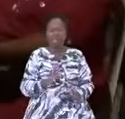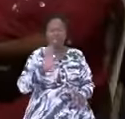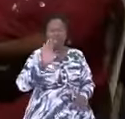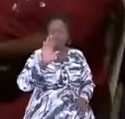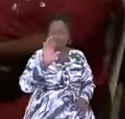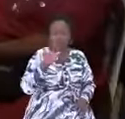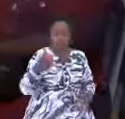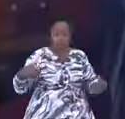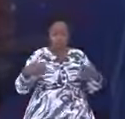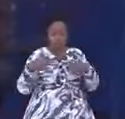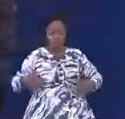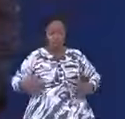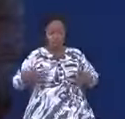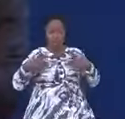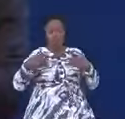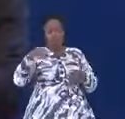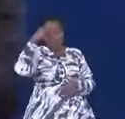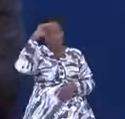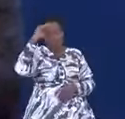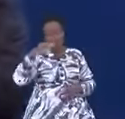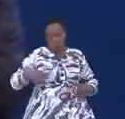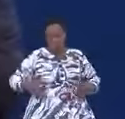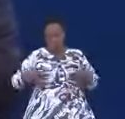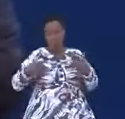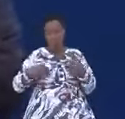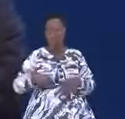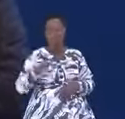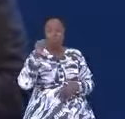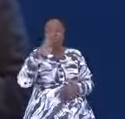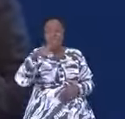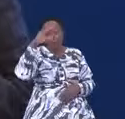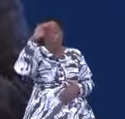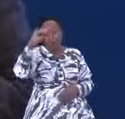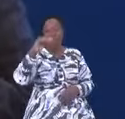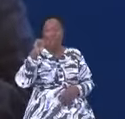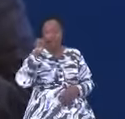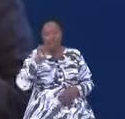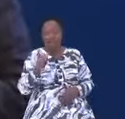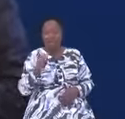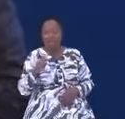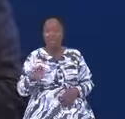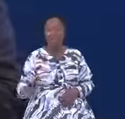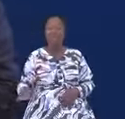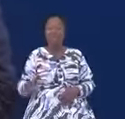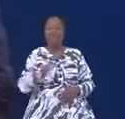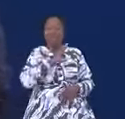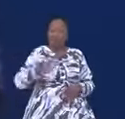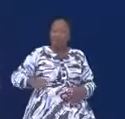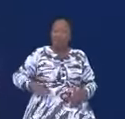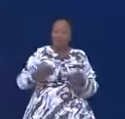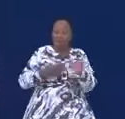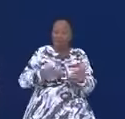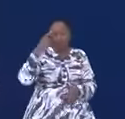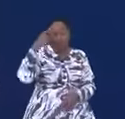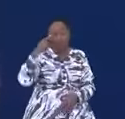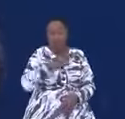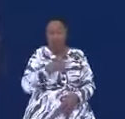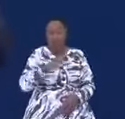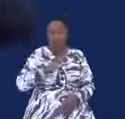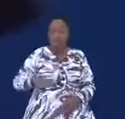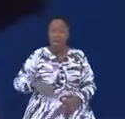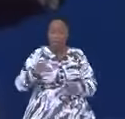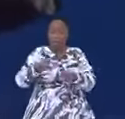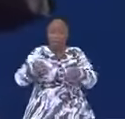garçons filles christain et moi pour toit et crise a pourvu le salut